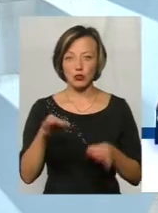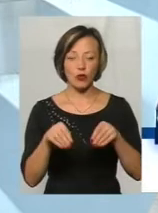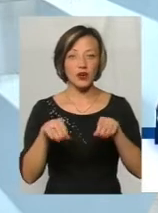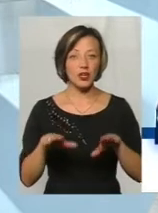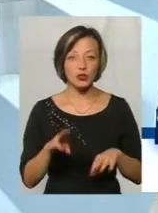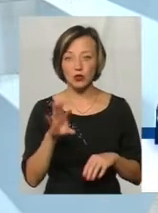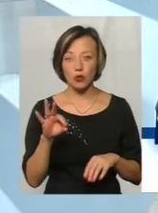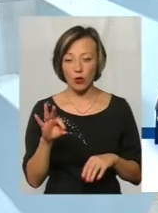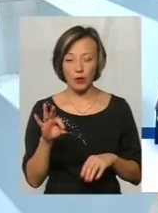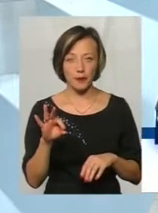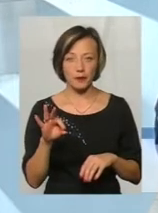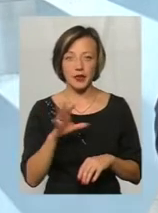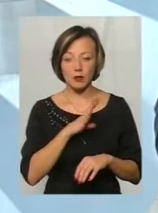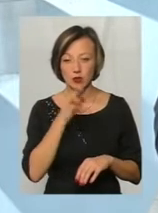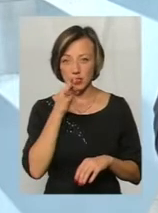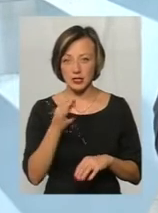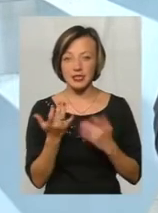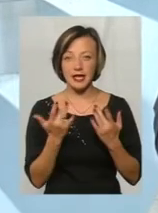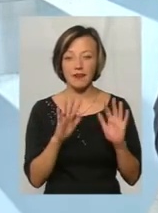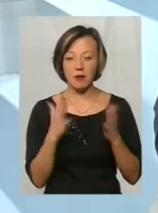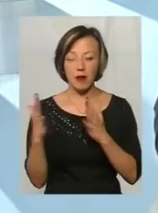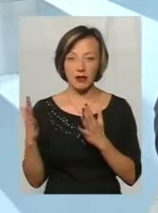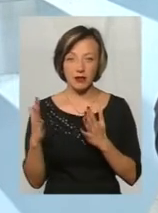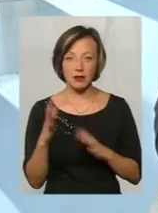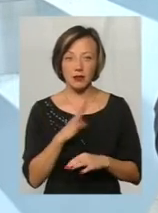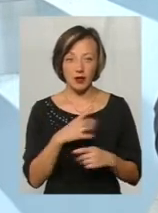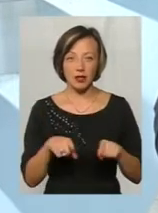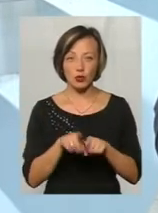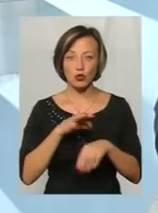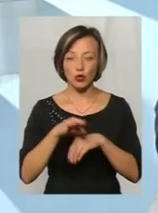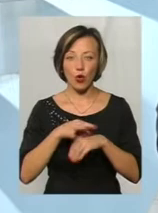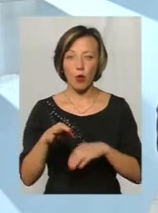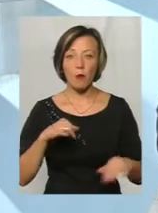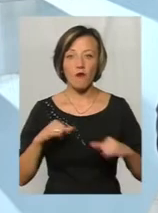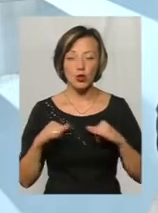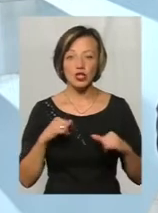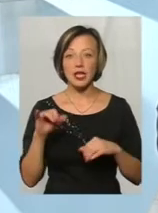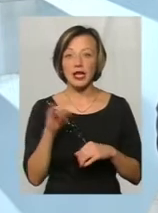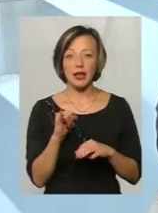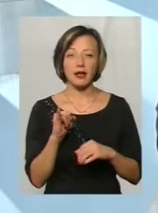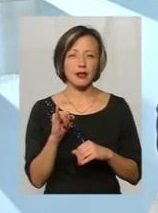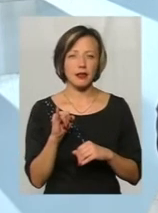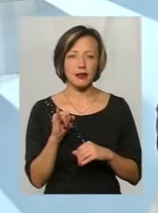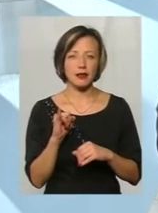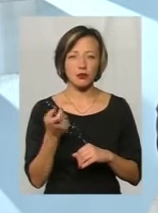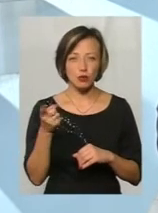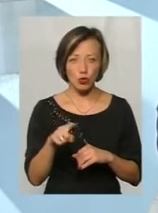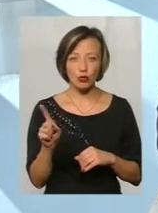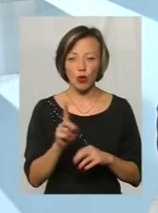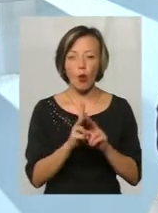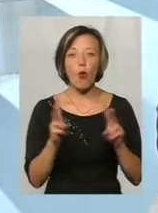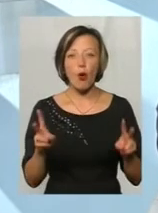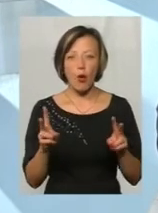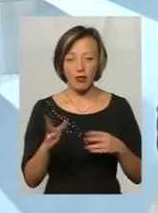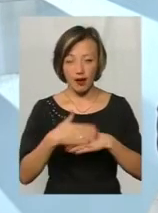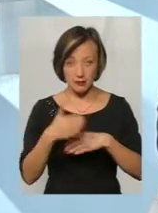то з огляду на те, що було сказано, скільки випадків трапляється такого жорстокого поводження, і з того, що кого